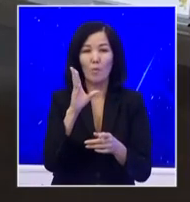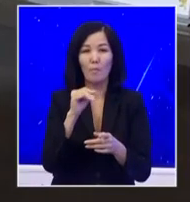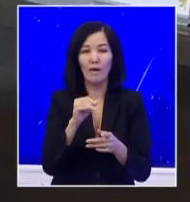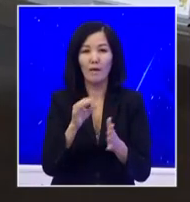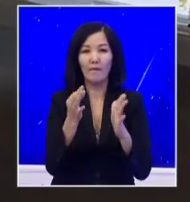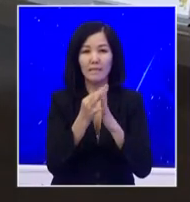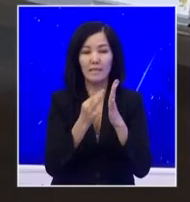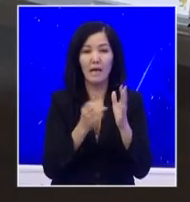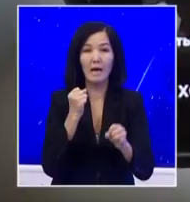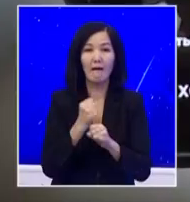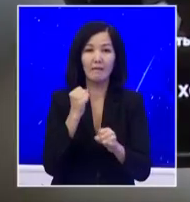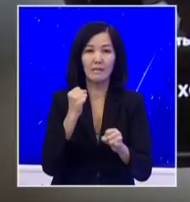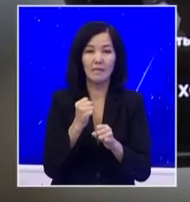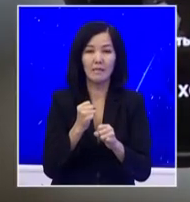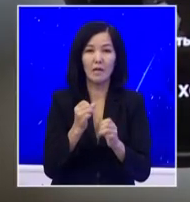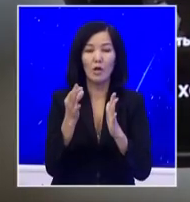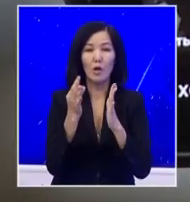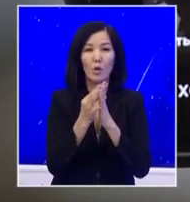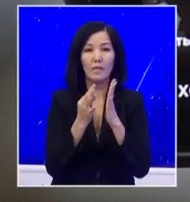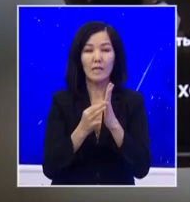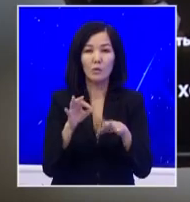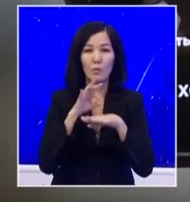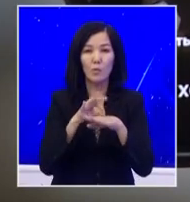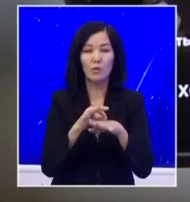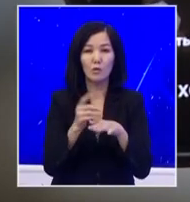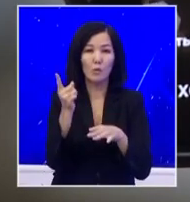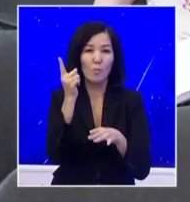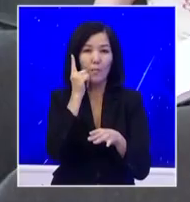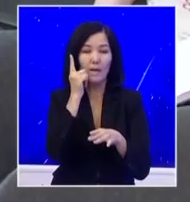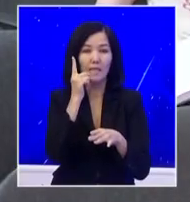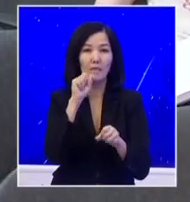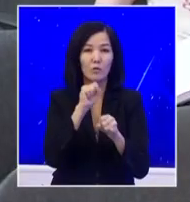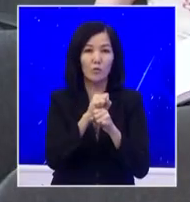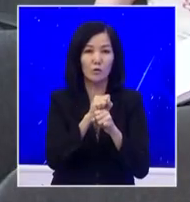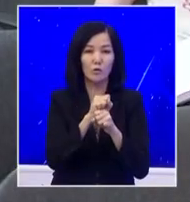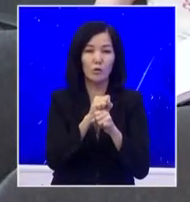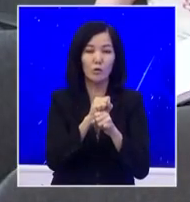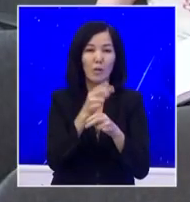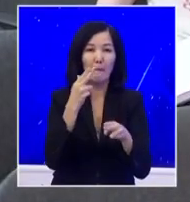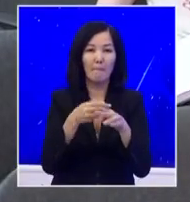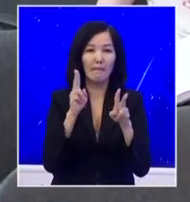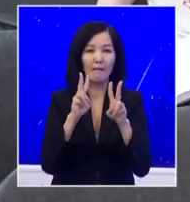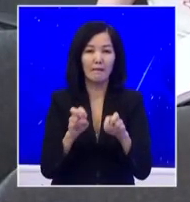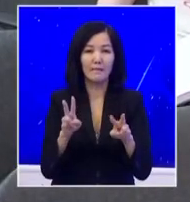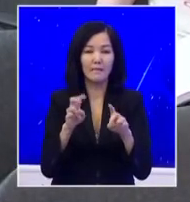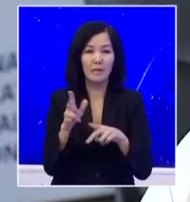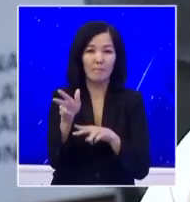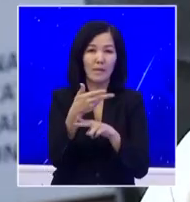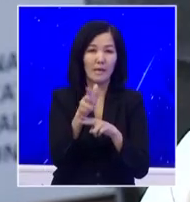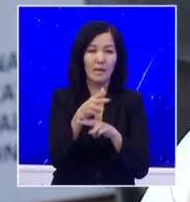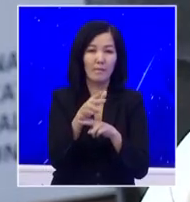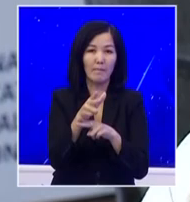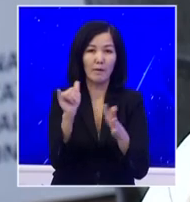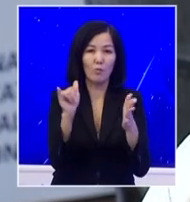сынақ қатаңдатылған. ОБТ өткізу пункттері ұялы байланыс сигналын тұншықтырғыш, метал іздегіш құралдар мен бейне камералармен